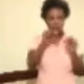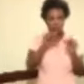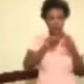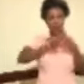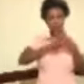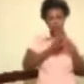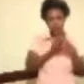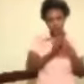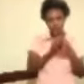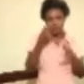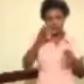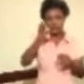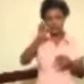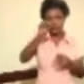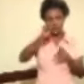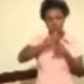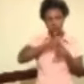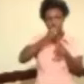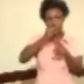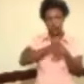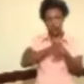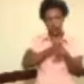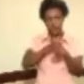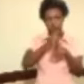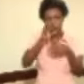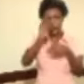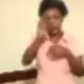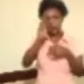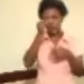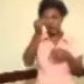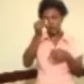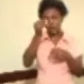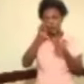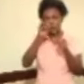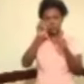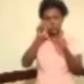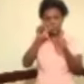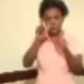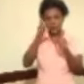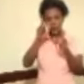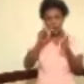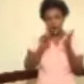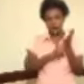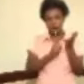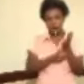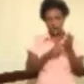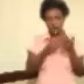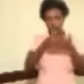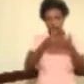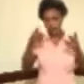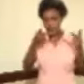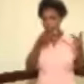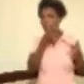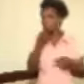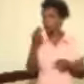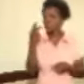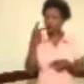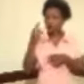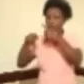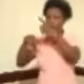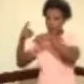commençait déjà en septembre 2009, 49e législature, là, s'il est monté avant que le président Prival allait, le président Prival a bien